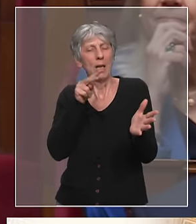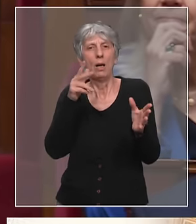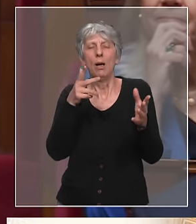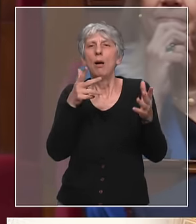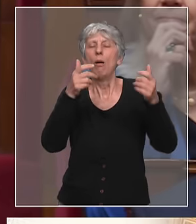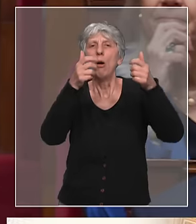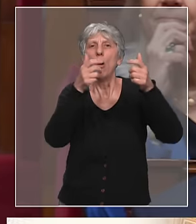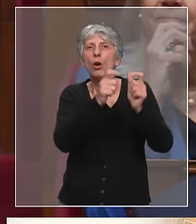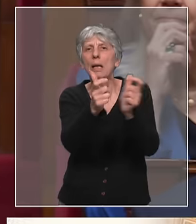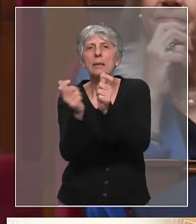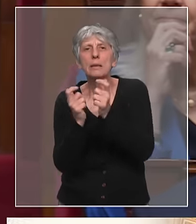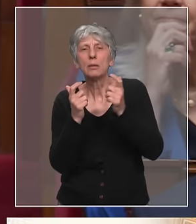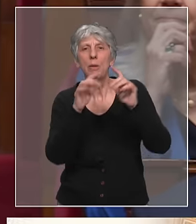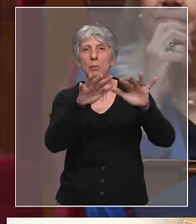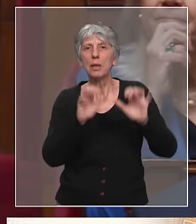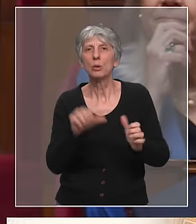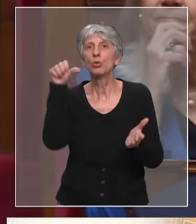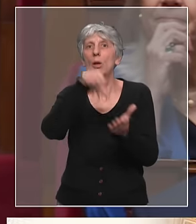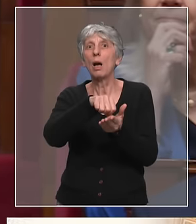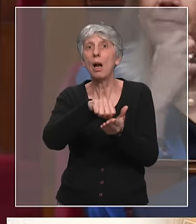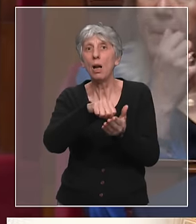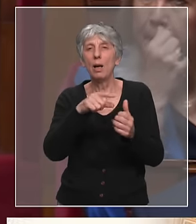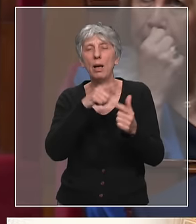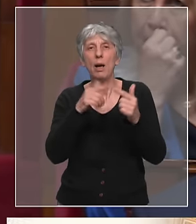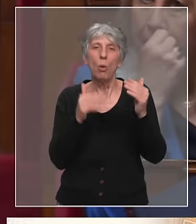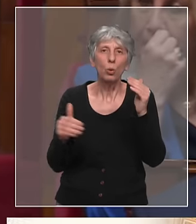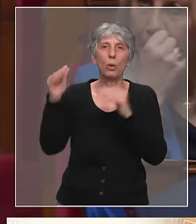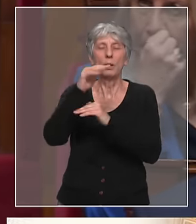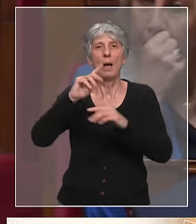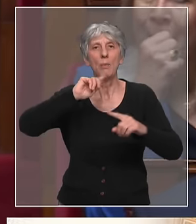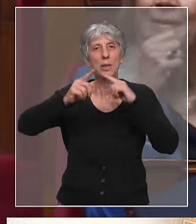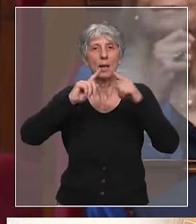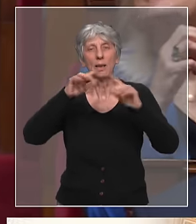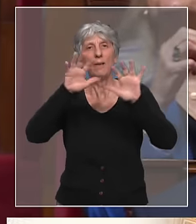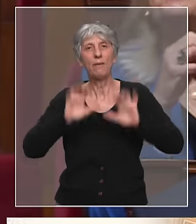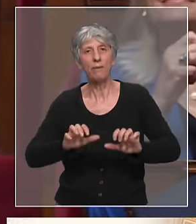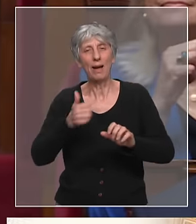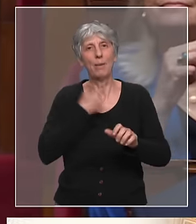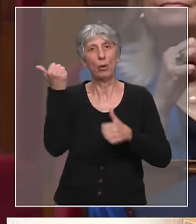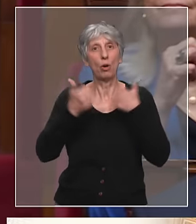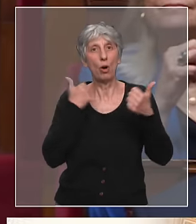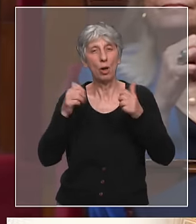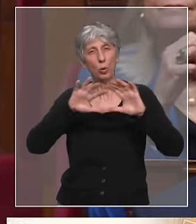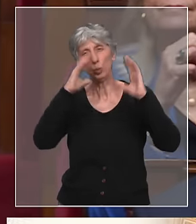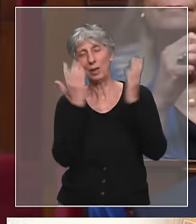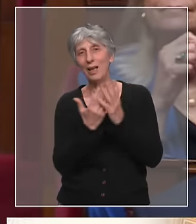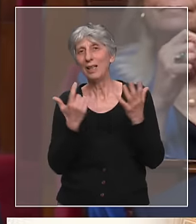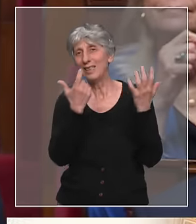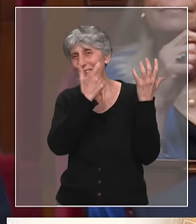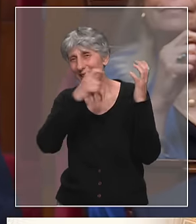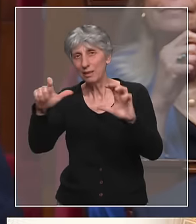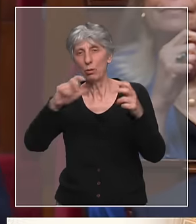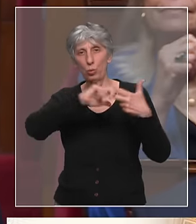organismes divers de l'administration centrale et les autorités administratives indépendantes qui s'élèvent à plus de 700